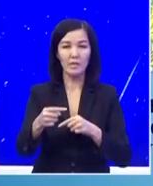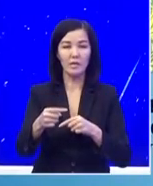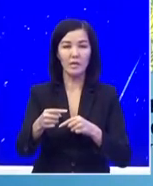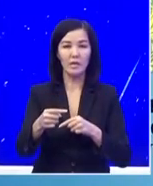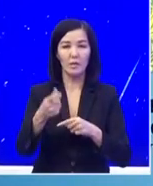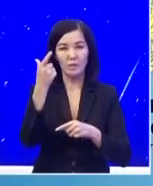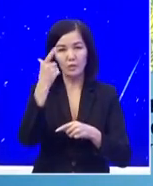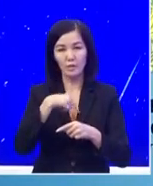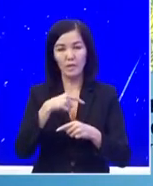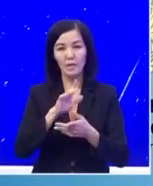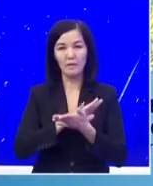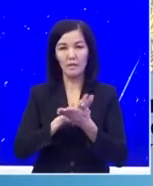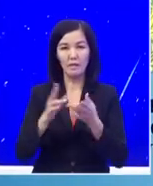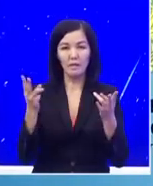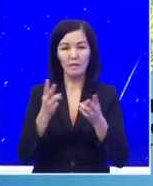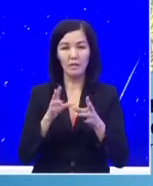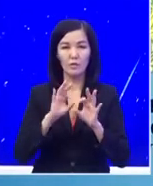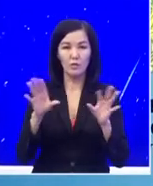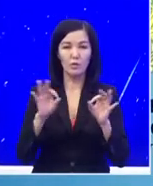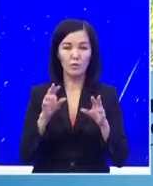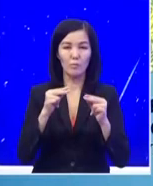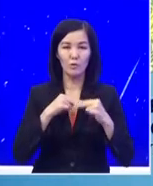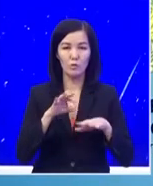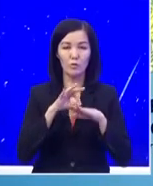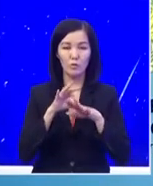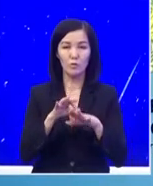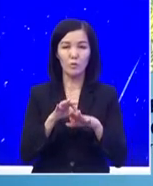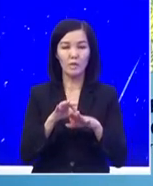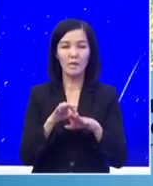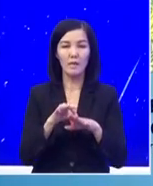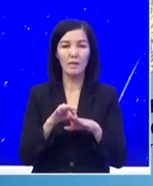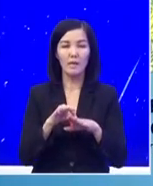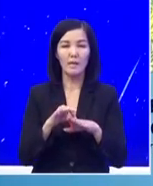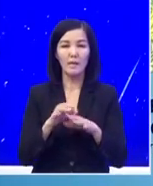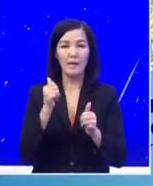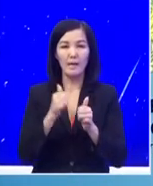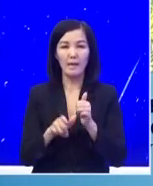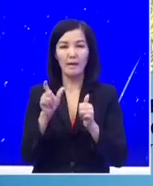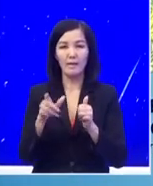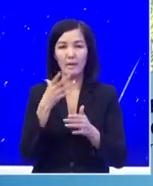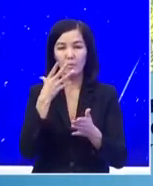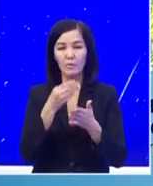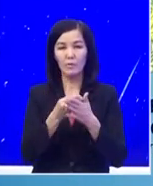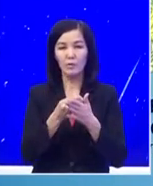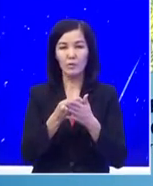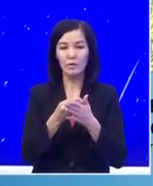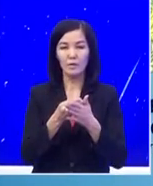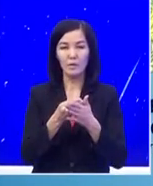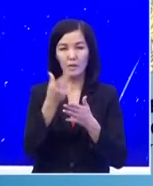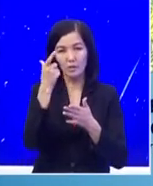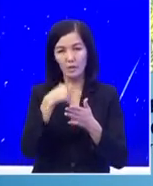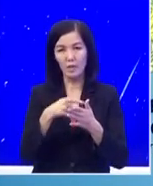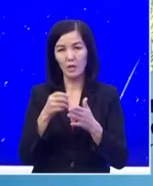гигиеналық нормаларды ұстану туралы түсіндірме жұмыстарды жүргізуде. Бұл бірінші кезекте әр адамның өзінің жеке қауіпсіздігімен